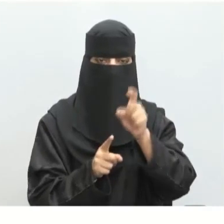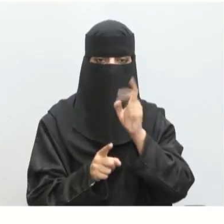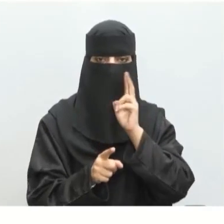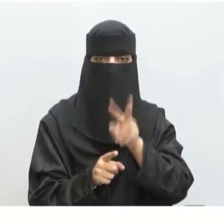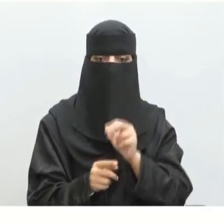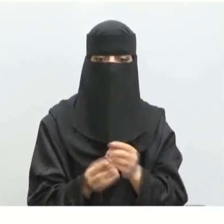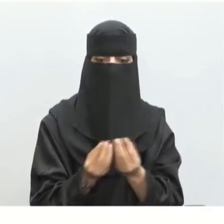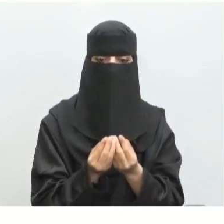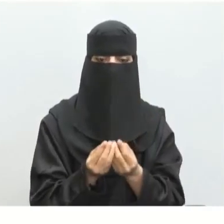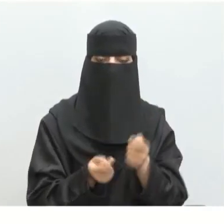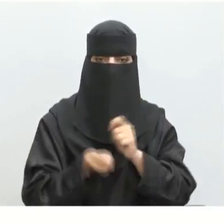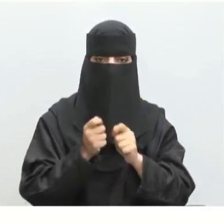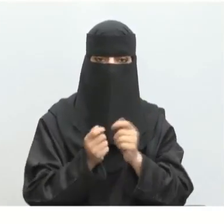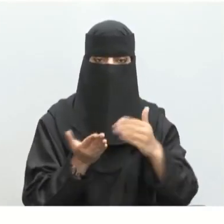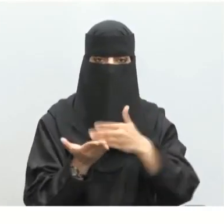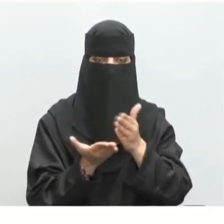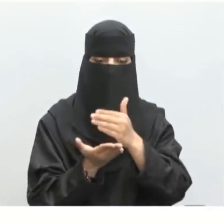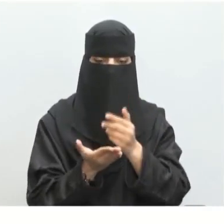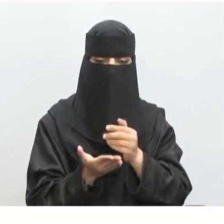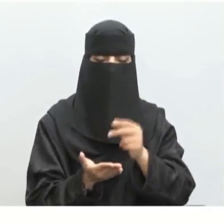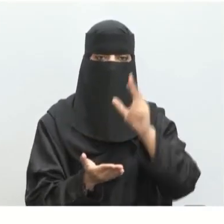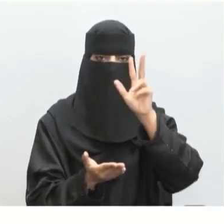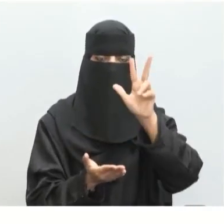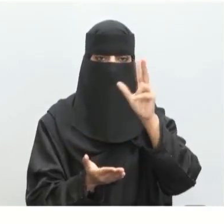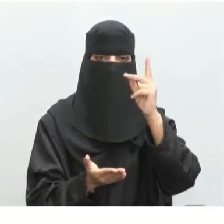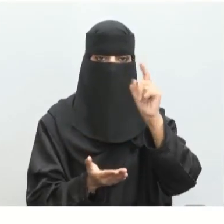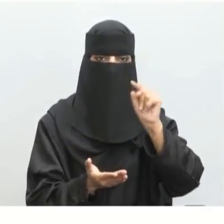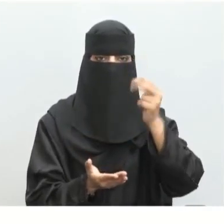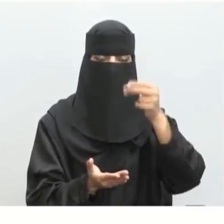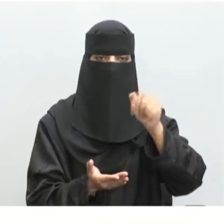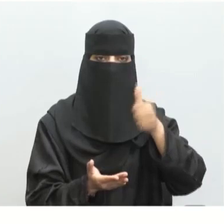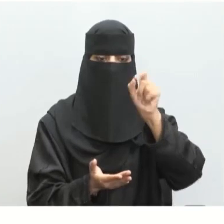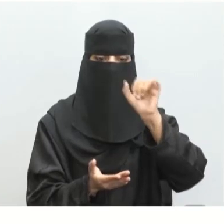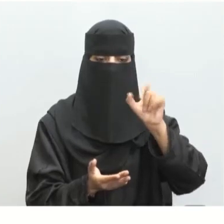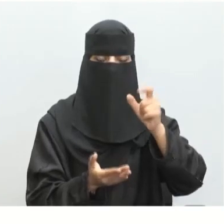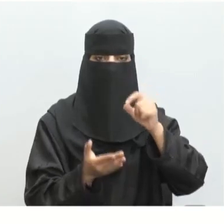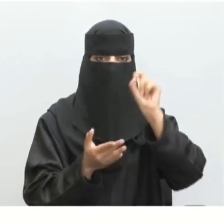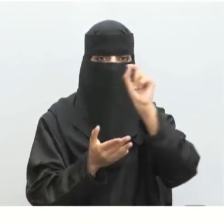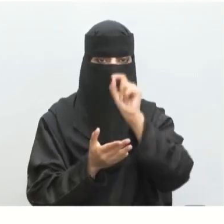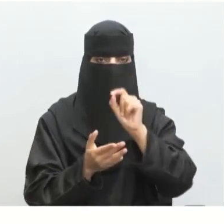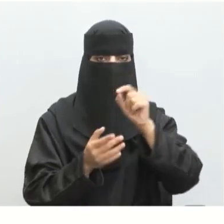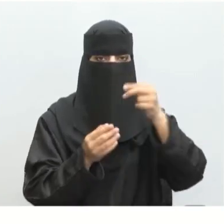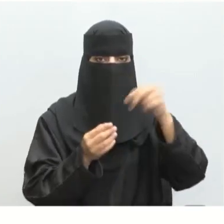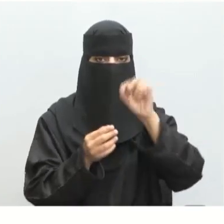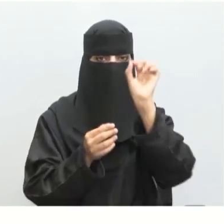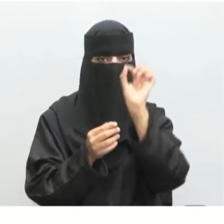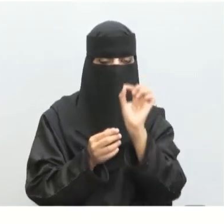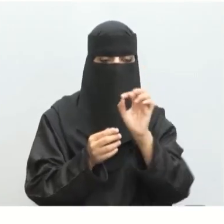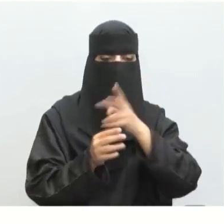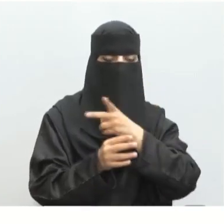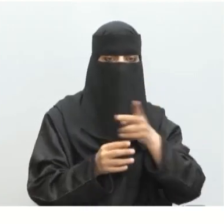التالي تتكون الخريطه الطبوغرافيه من مجموعه خطوط ورموز واشكال وحروف